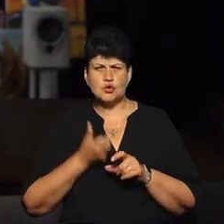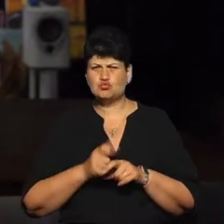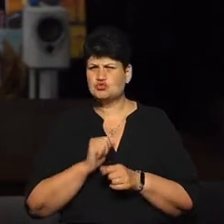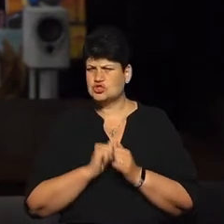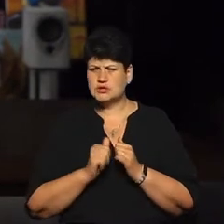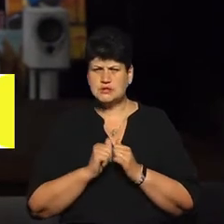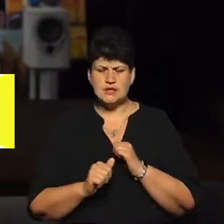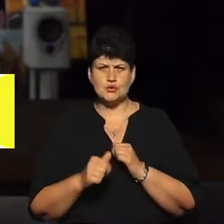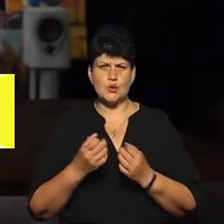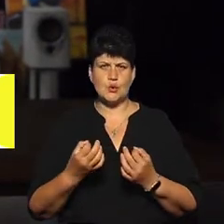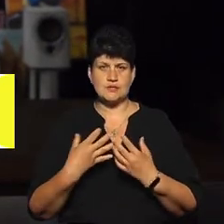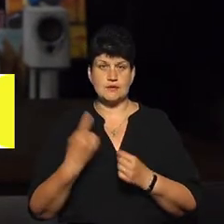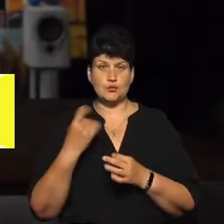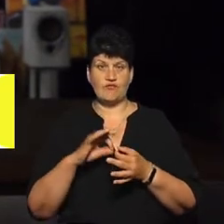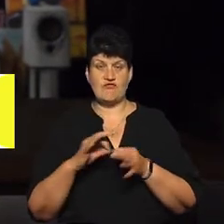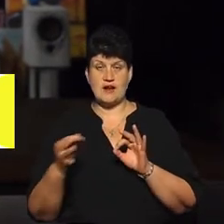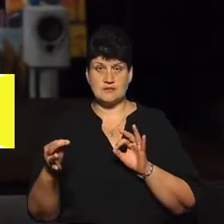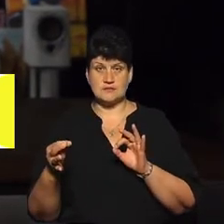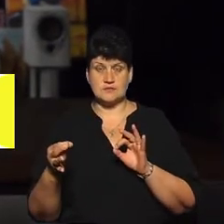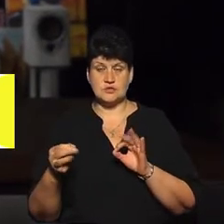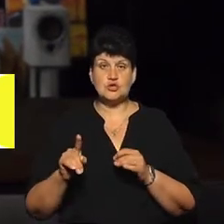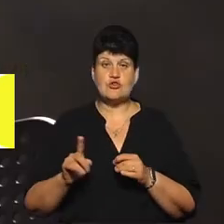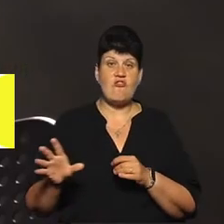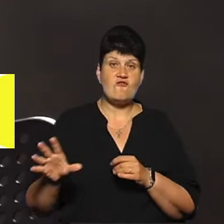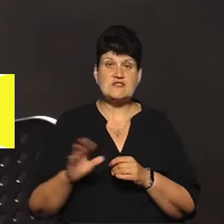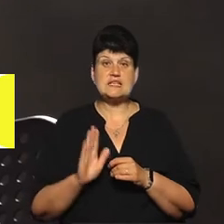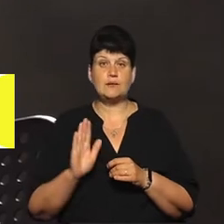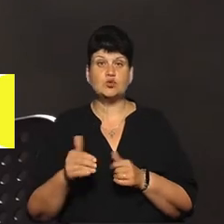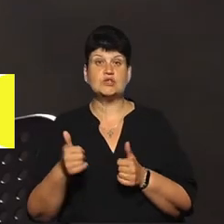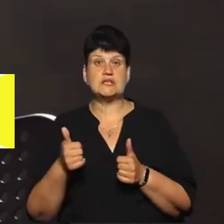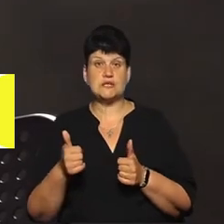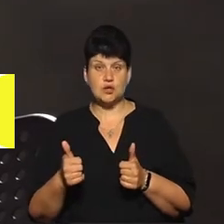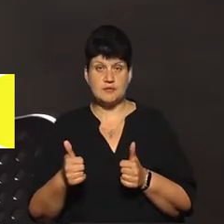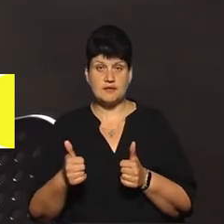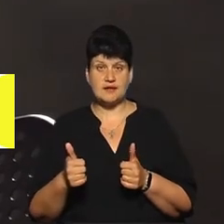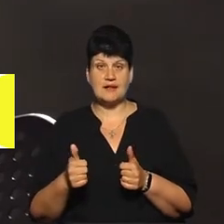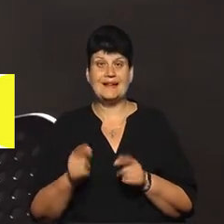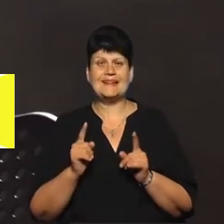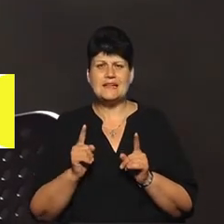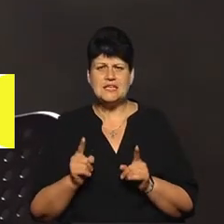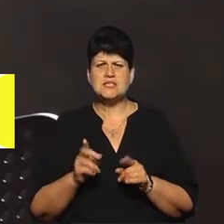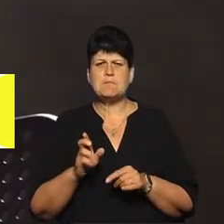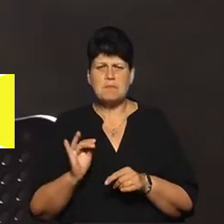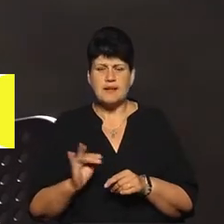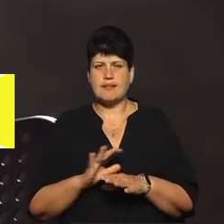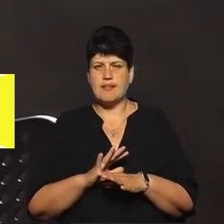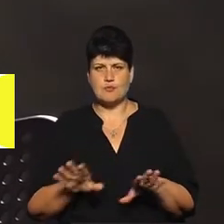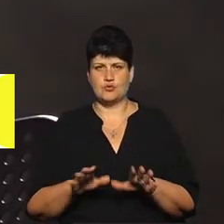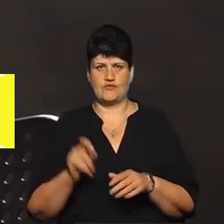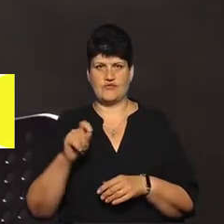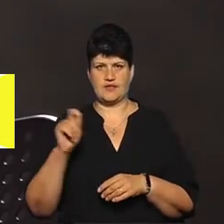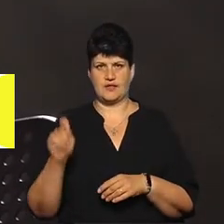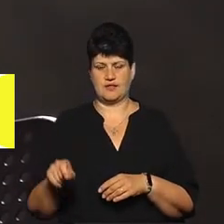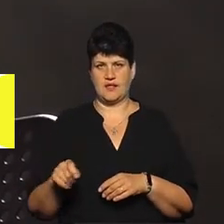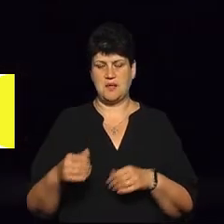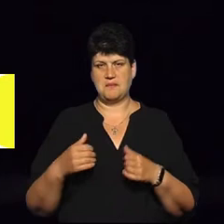в дитинстві мені казала одну фразу. От що все буде добре, але лише би не була війна. І звичайно, що, як напевне ми